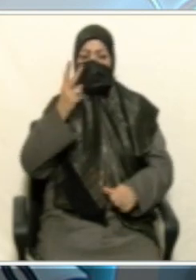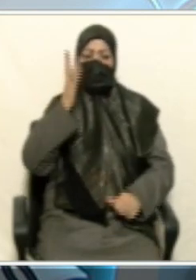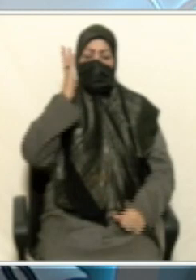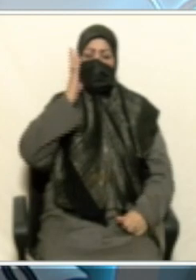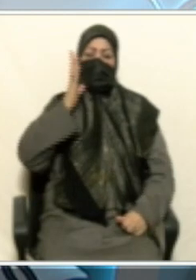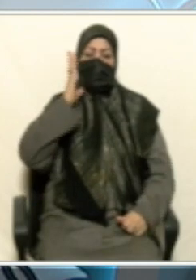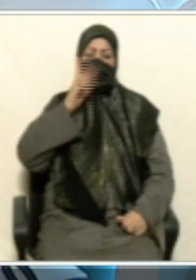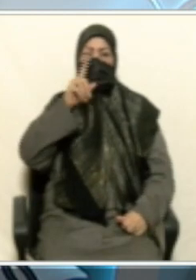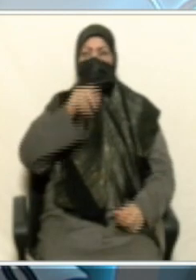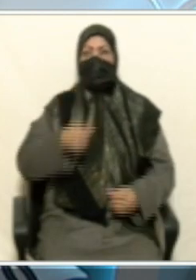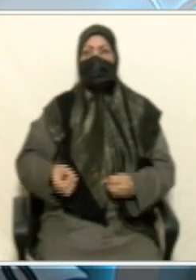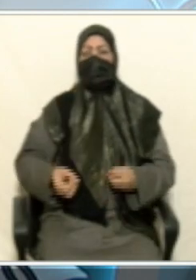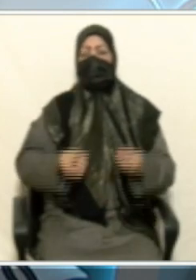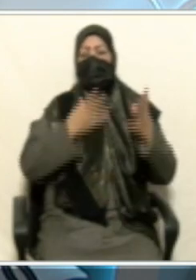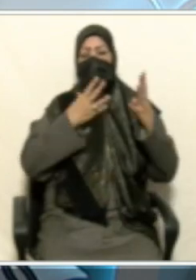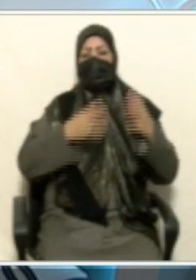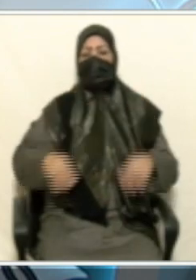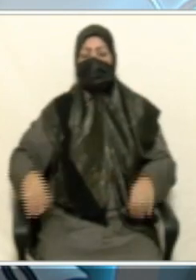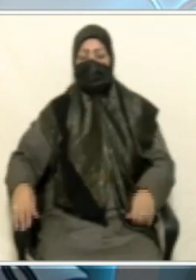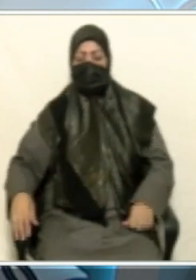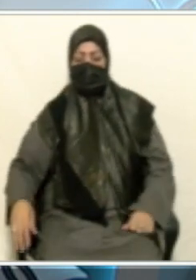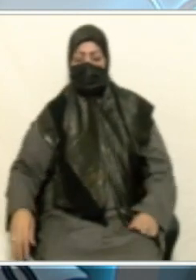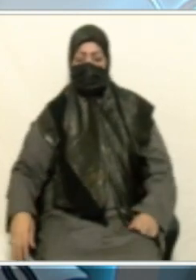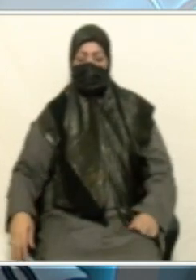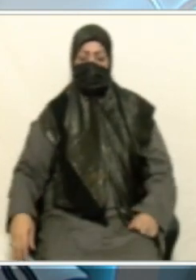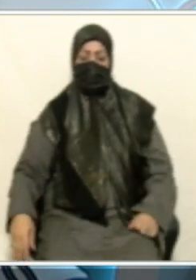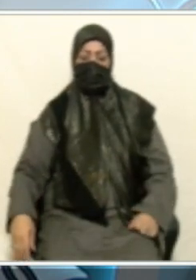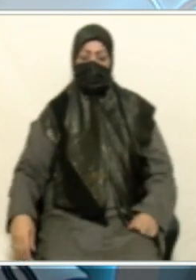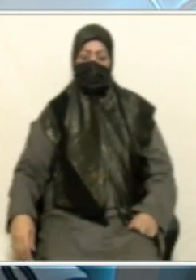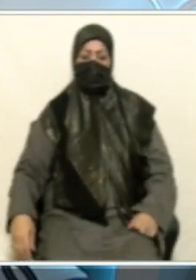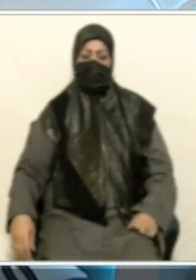فالمد الأوقات قالوا لي حتى بعد العصر ما عادش نصليها.